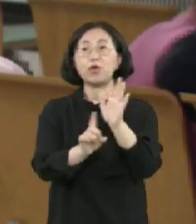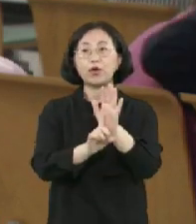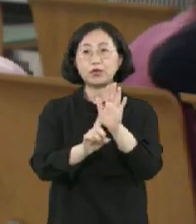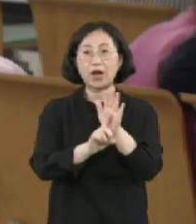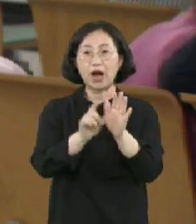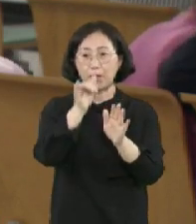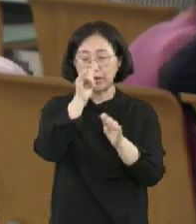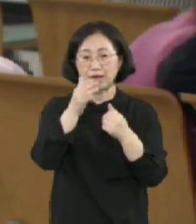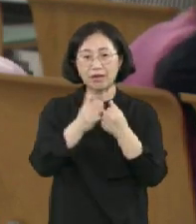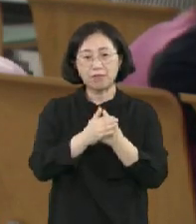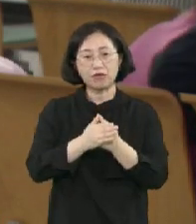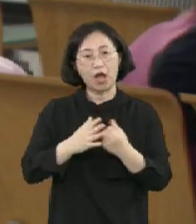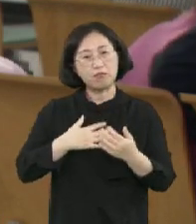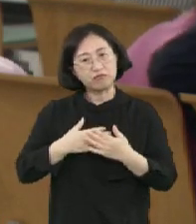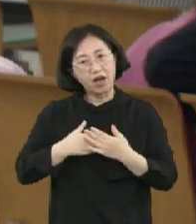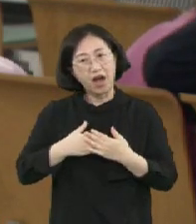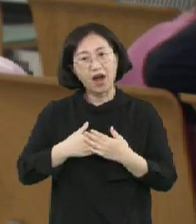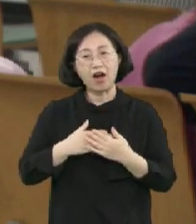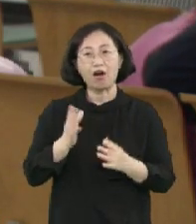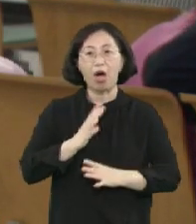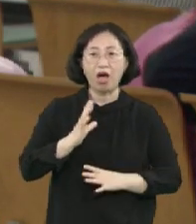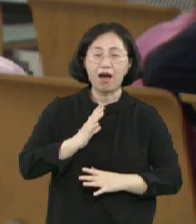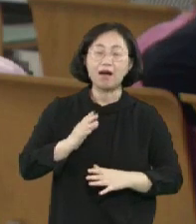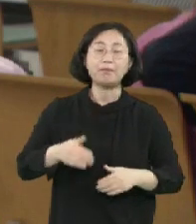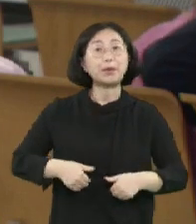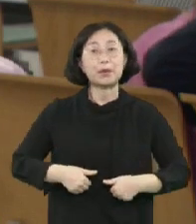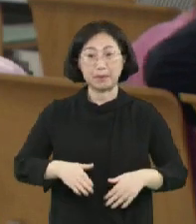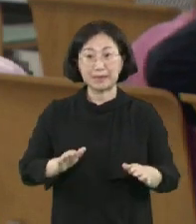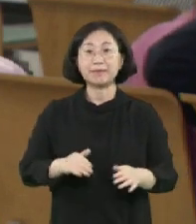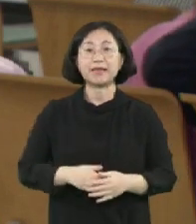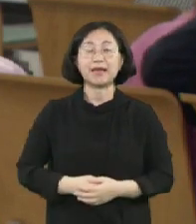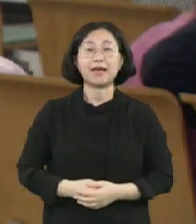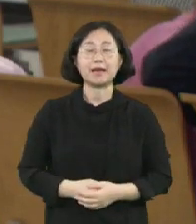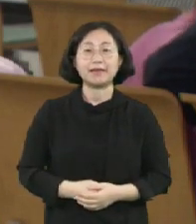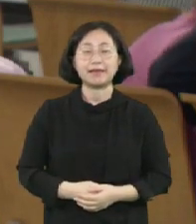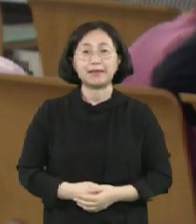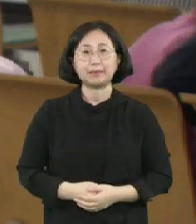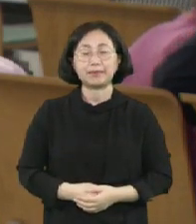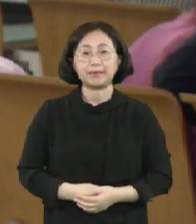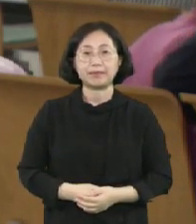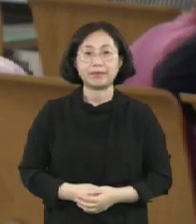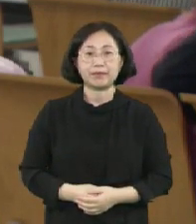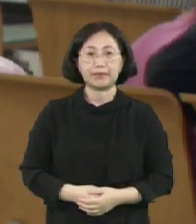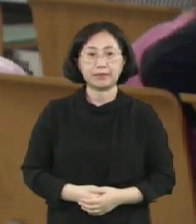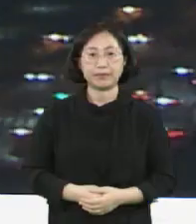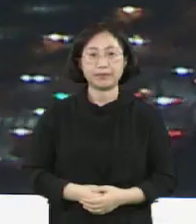가질 필요는 없겠습니다. TJB 닥터리포트 이중선입니다.